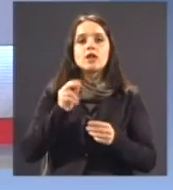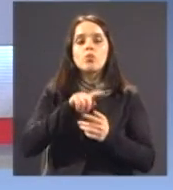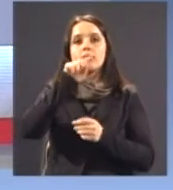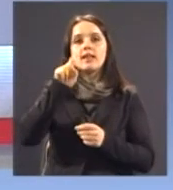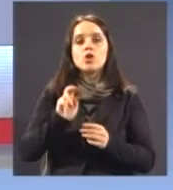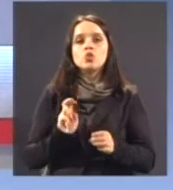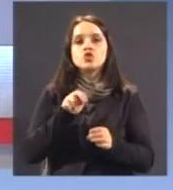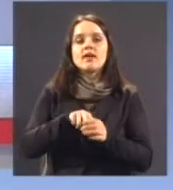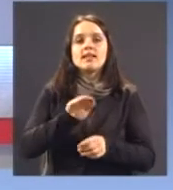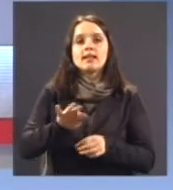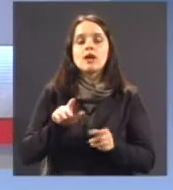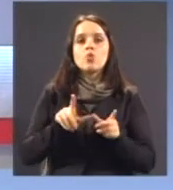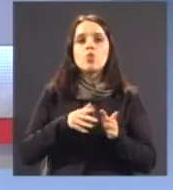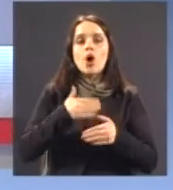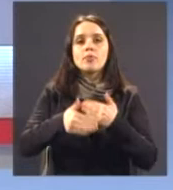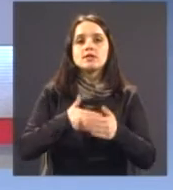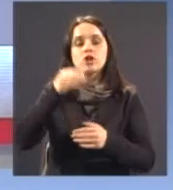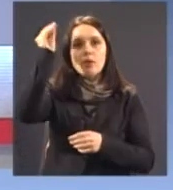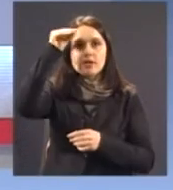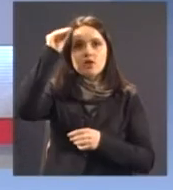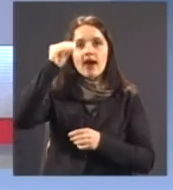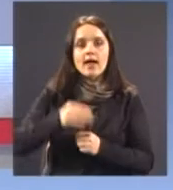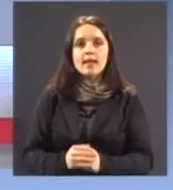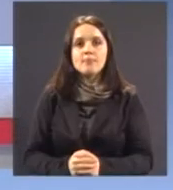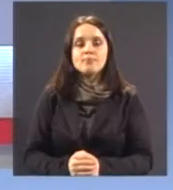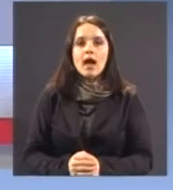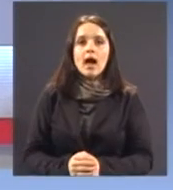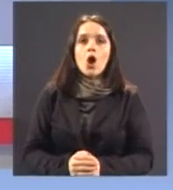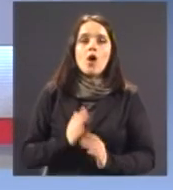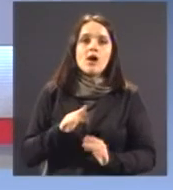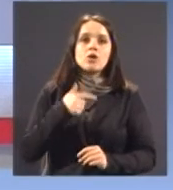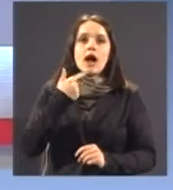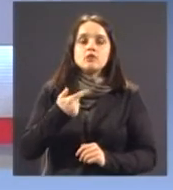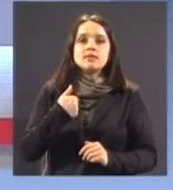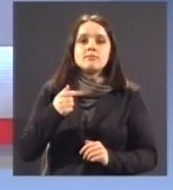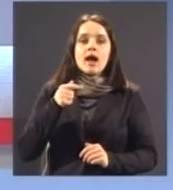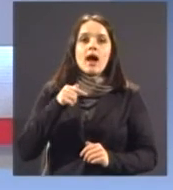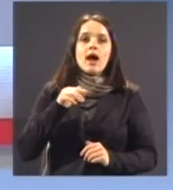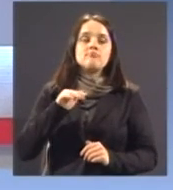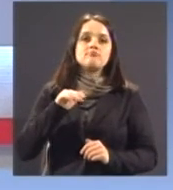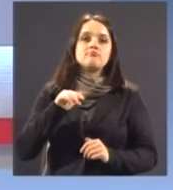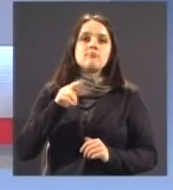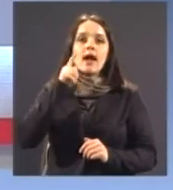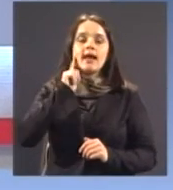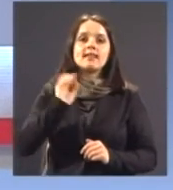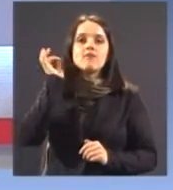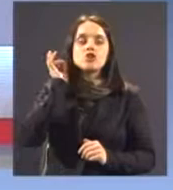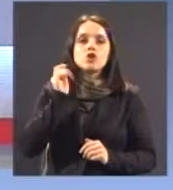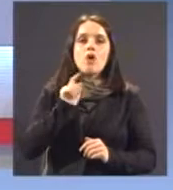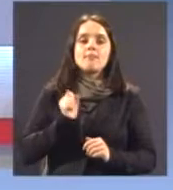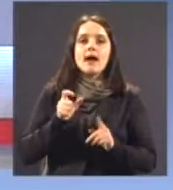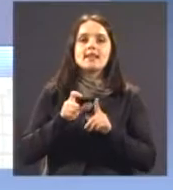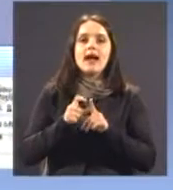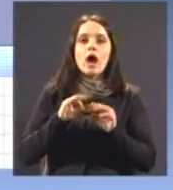obrazovanja? Pa evo ovako da kažem, s obzirom da sam ja majka djevojčice sa Down sindromom, da